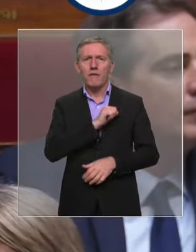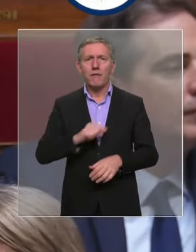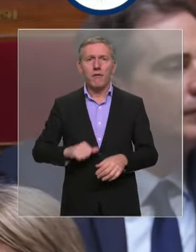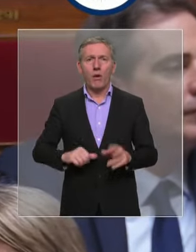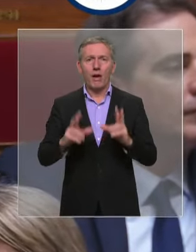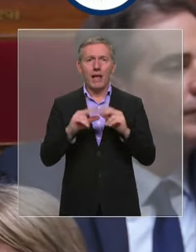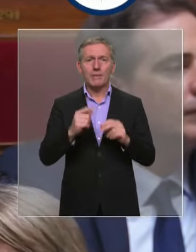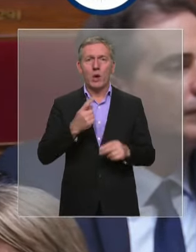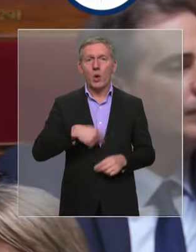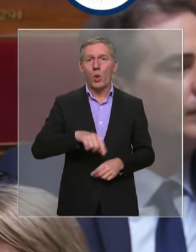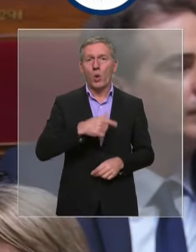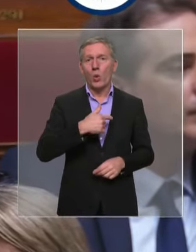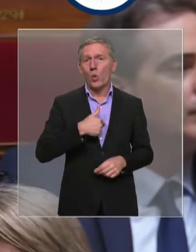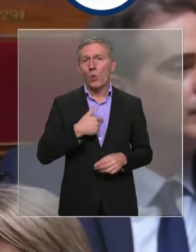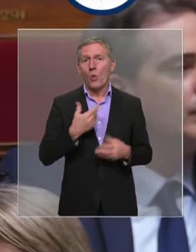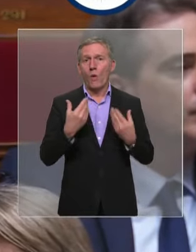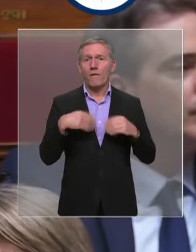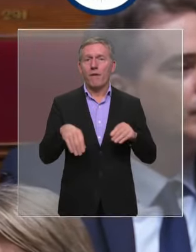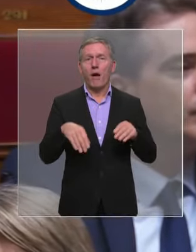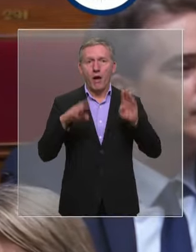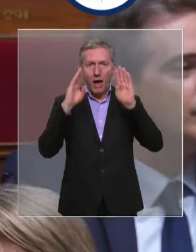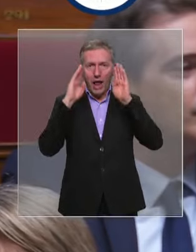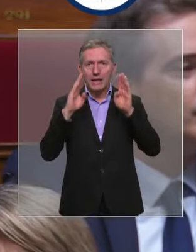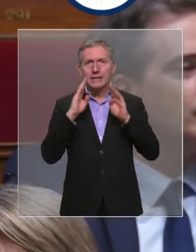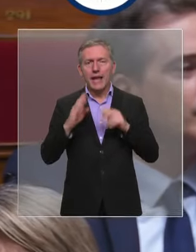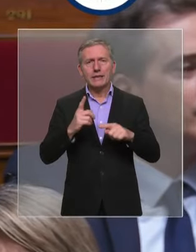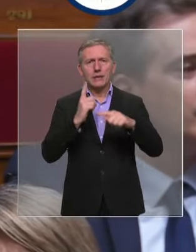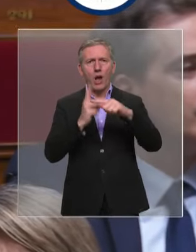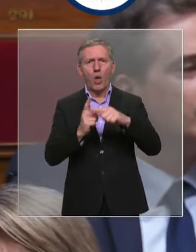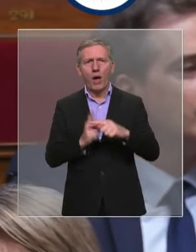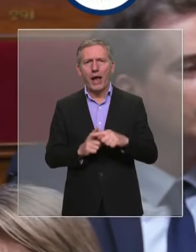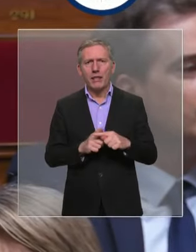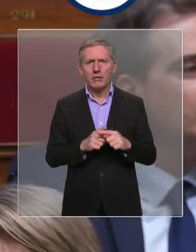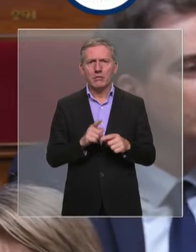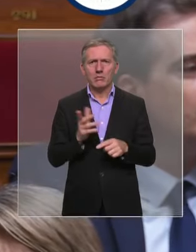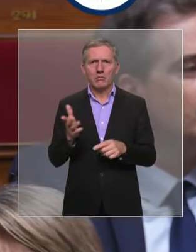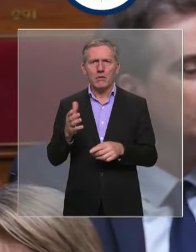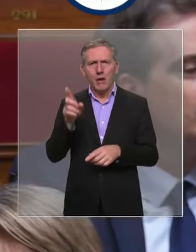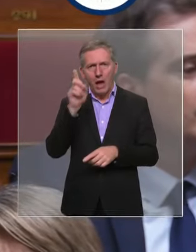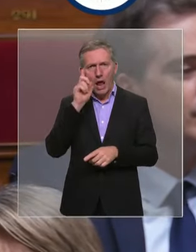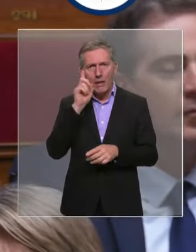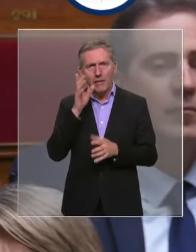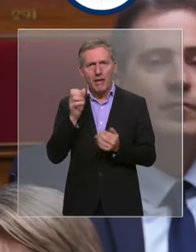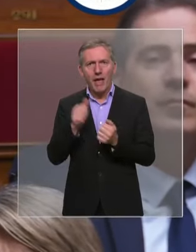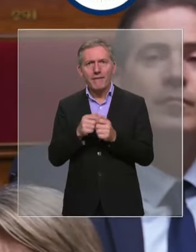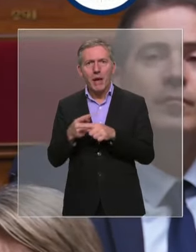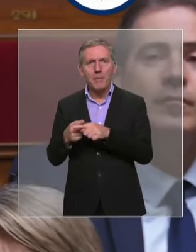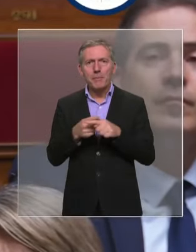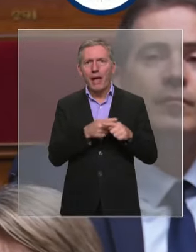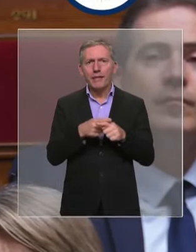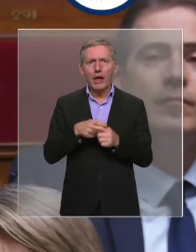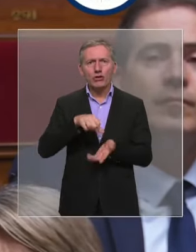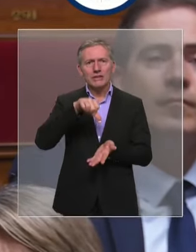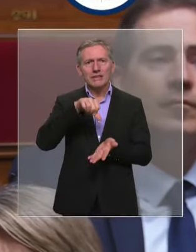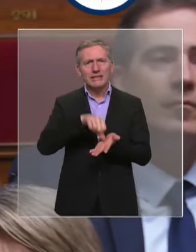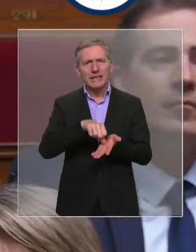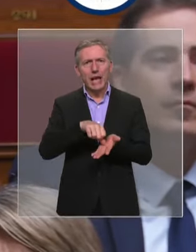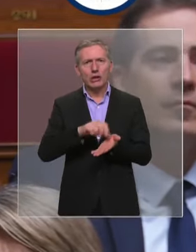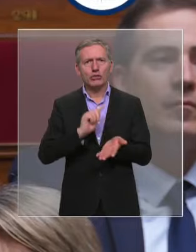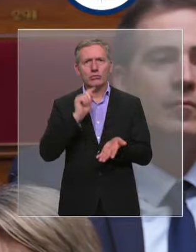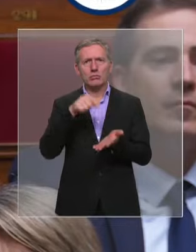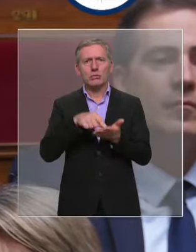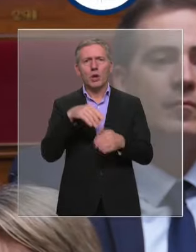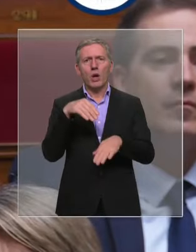que nous vendrions l'Alsace et la Lorraine à l'Allemagne et que nous partagerions le siège de la France au Conseil